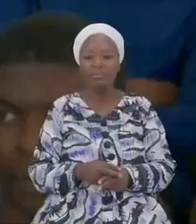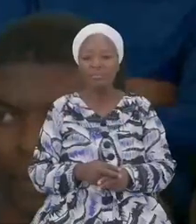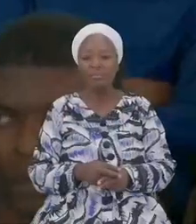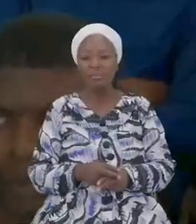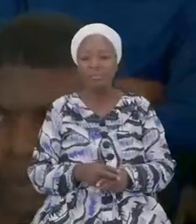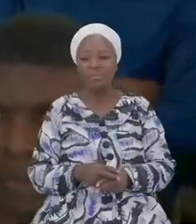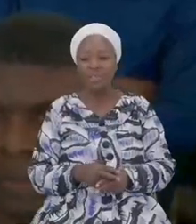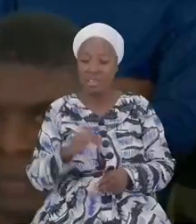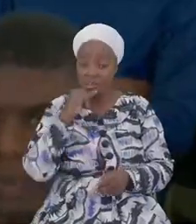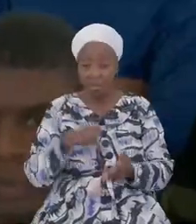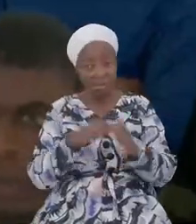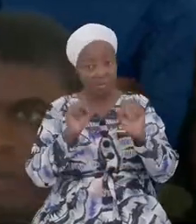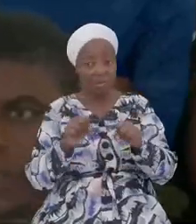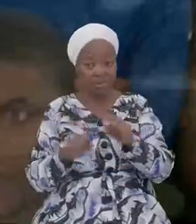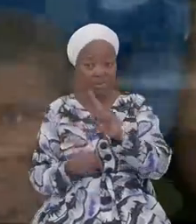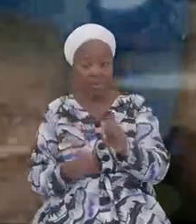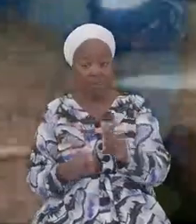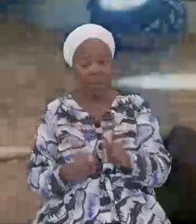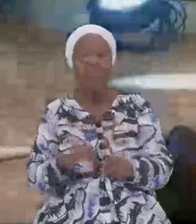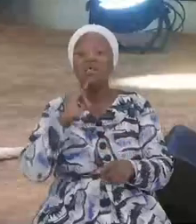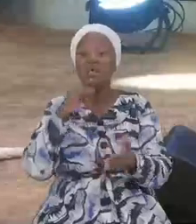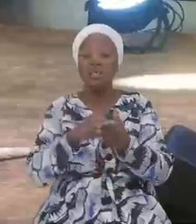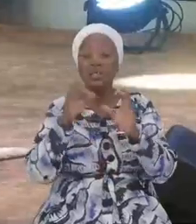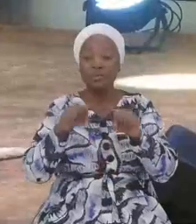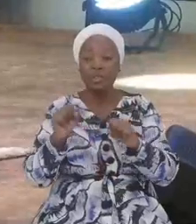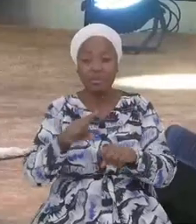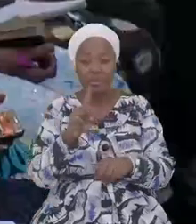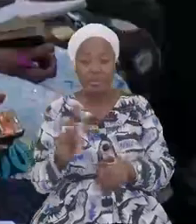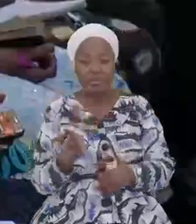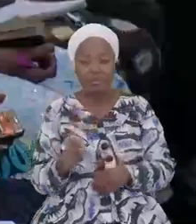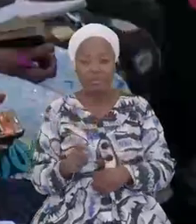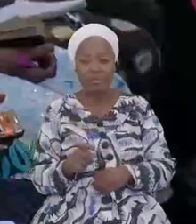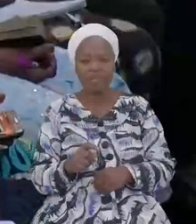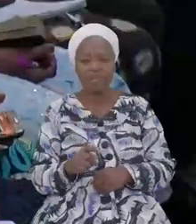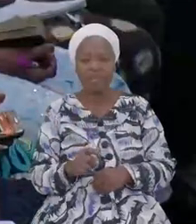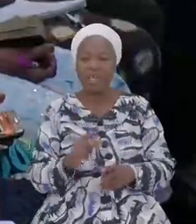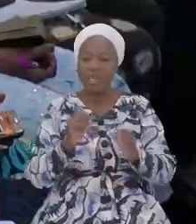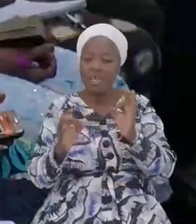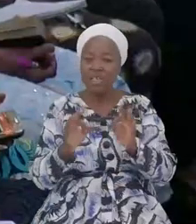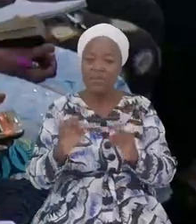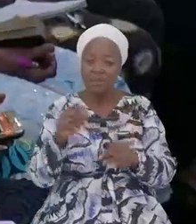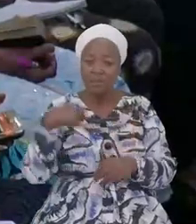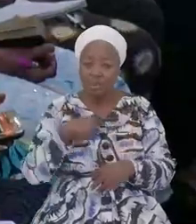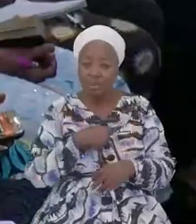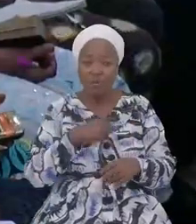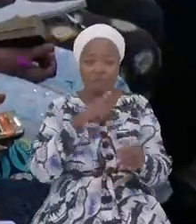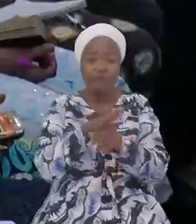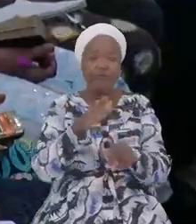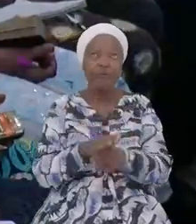Est-ce possible? Je dis, est-il possible? Si nous accomplissons ces